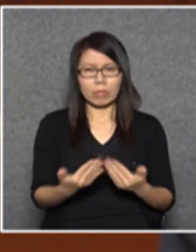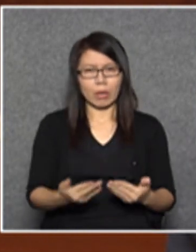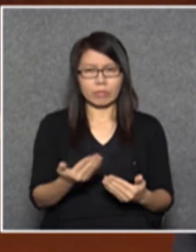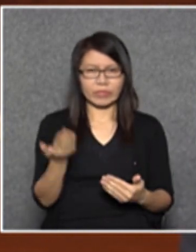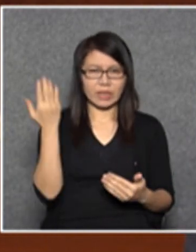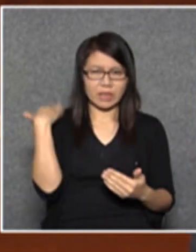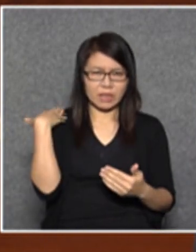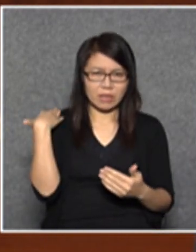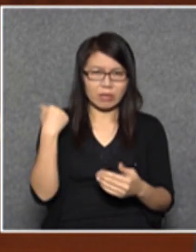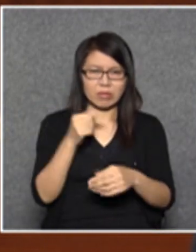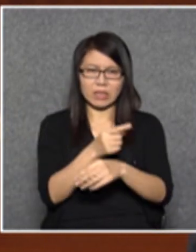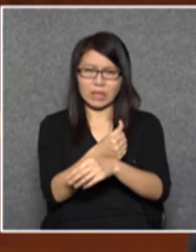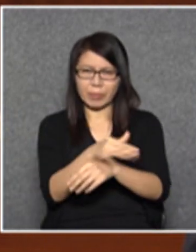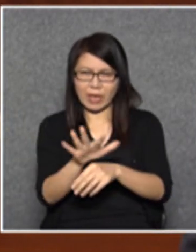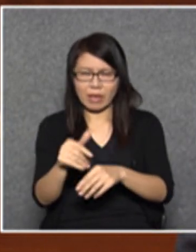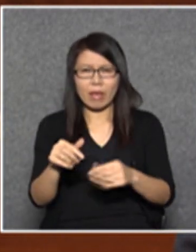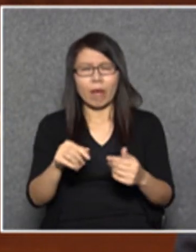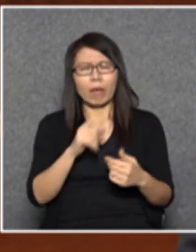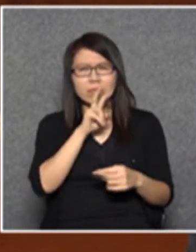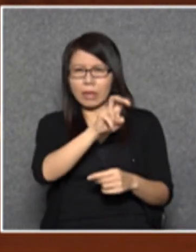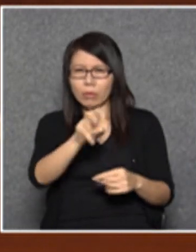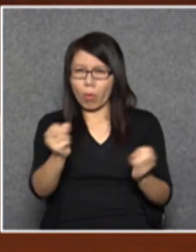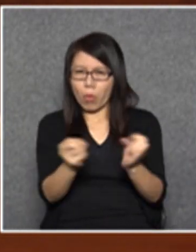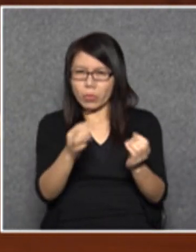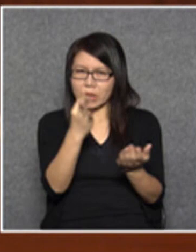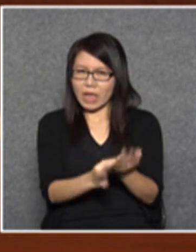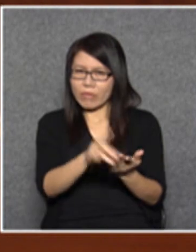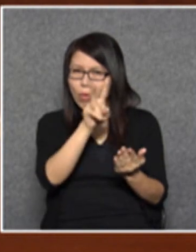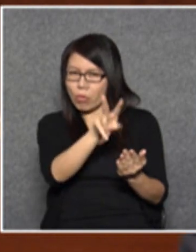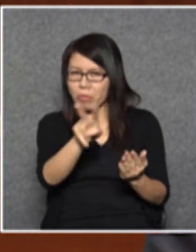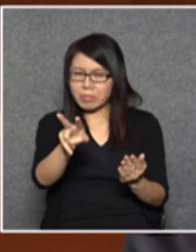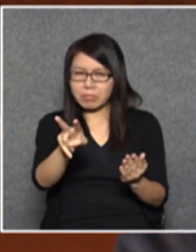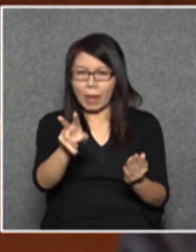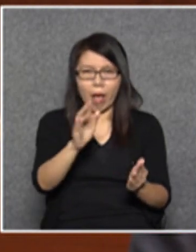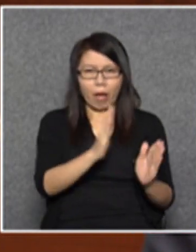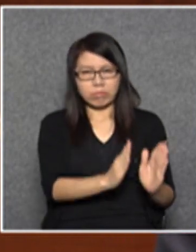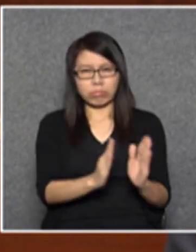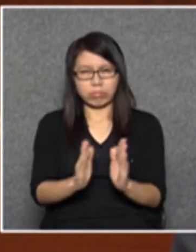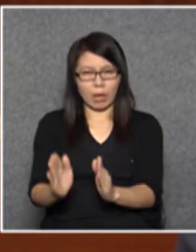嗰十幾分鐘睇到嘅就係呢個議事廳裏邊嘅我哋嘅秩序問題。